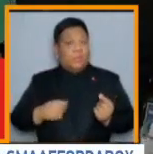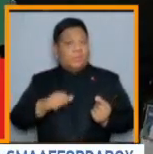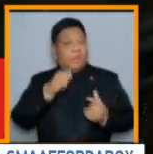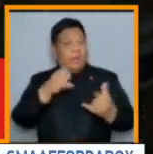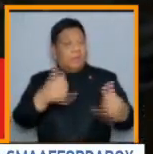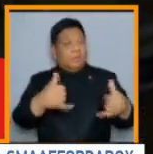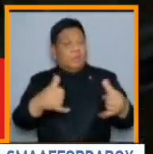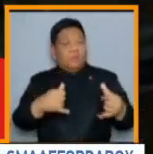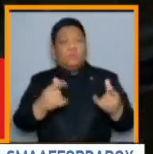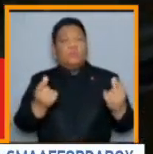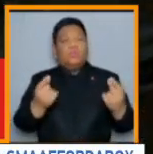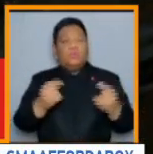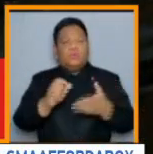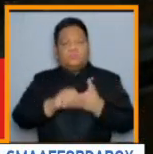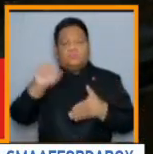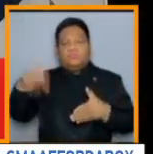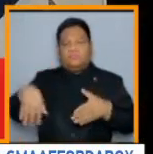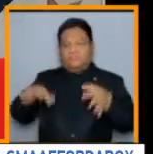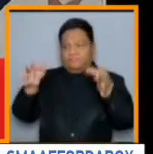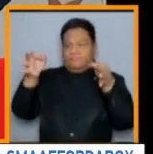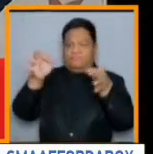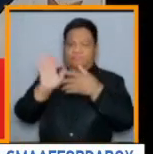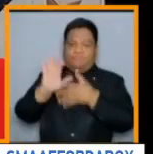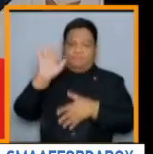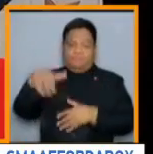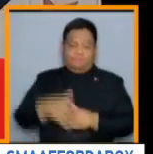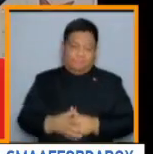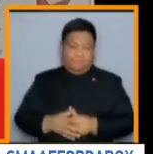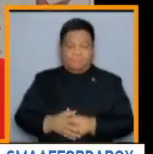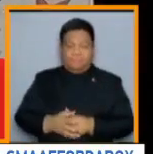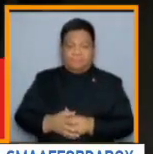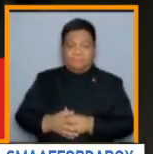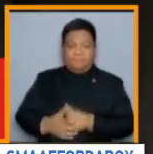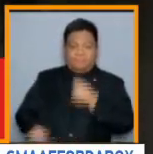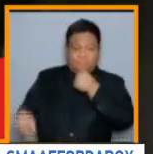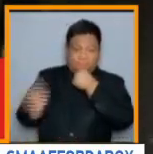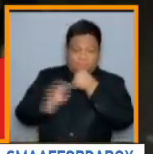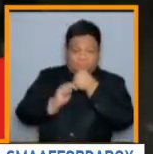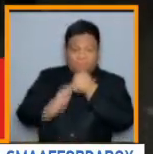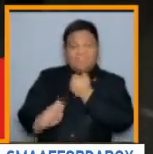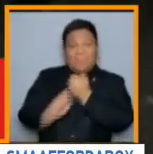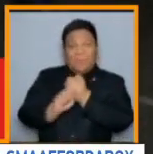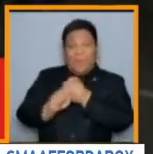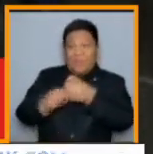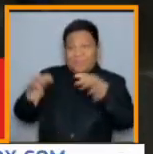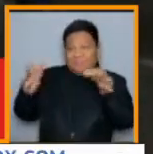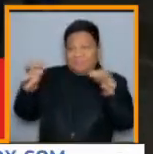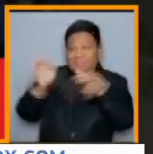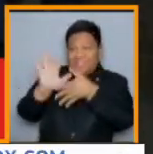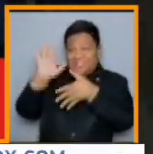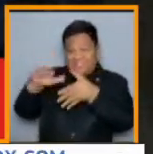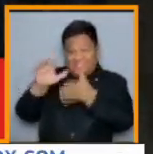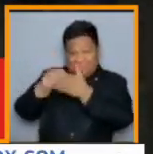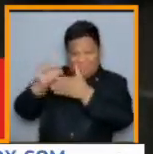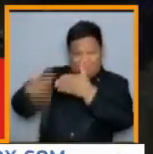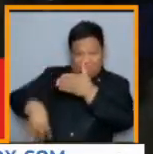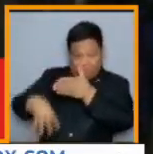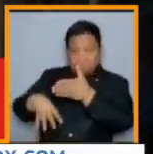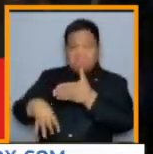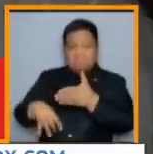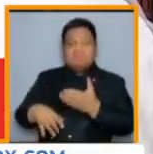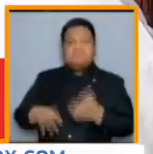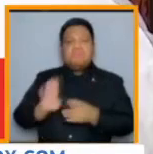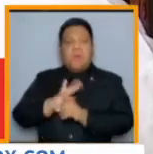yung ring. Bukod sa pansamantalang pagtatanggal ng ring, lalo pa raw paiigtingin ang mga kawanin ng barangay ang pag-iikot at